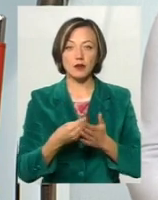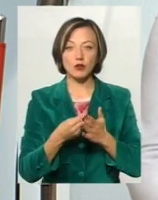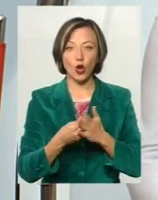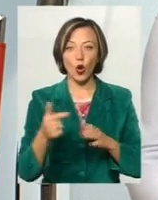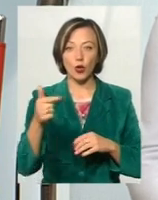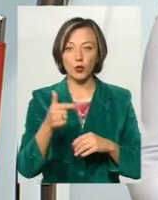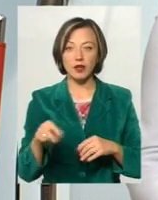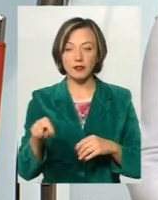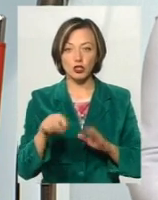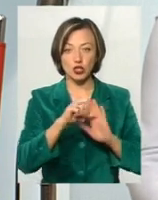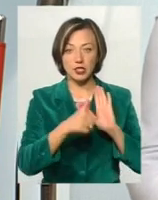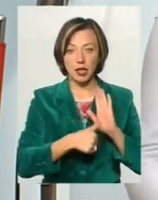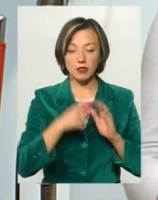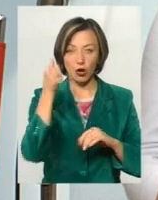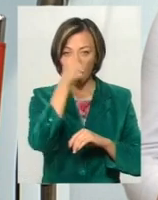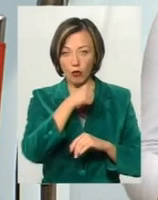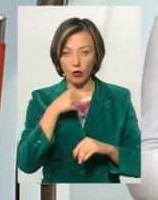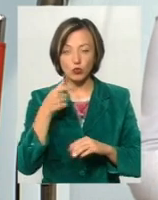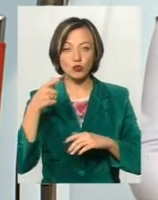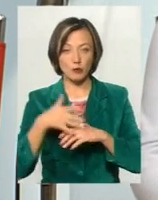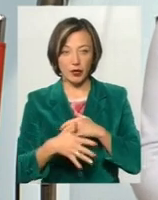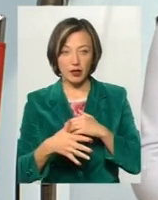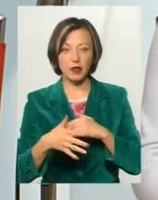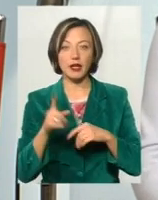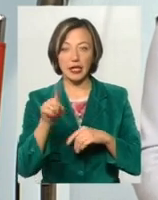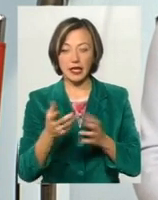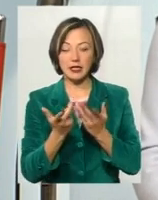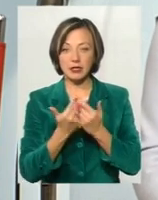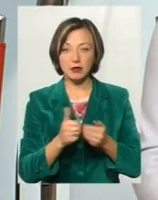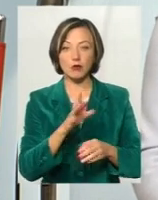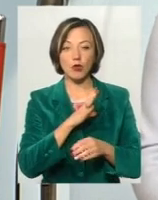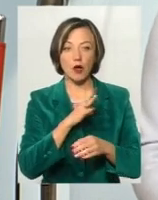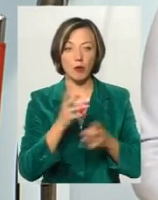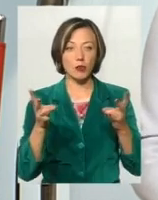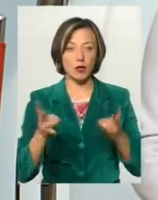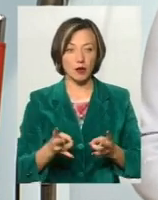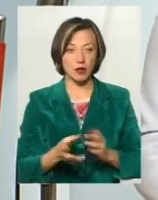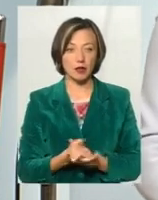грудні чи листопаді 2016 року, зрозуміло, на ту кількість виходила, яка по потребі.